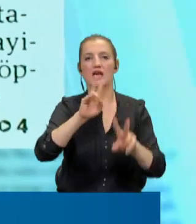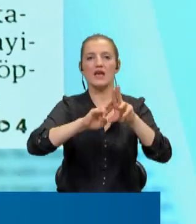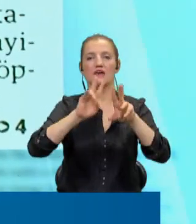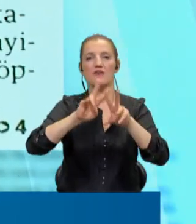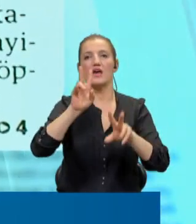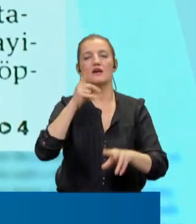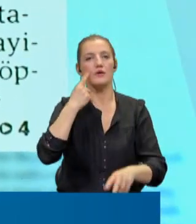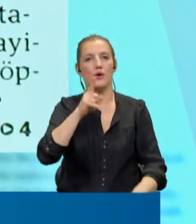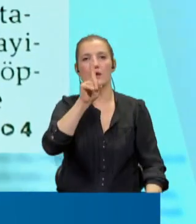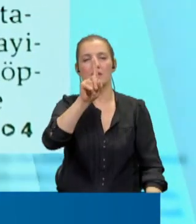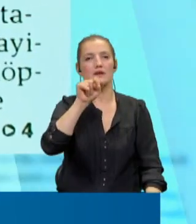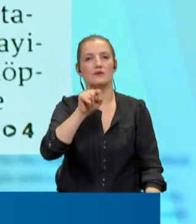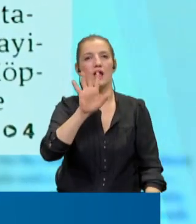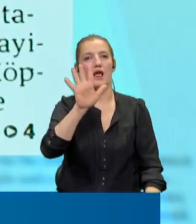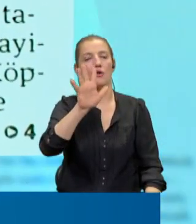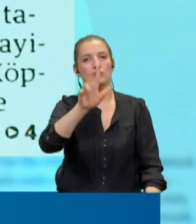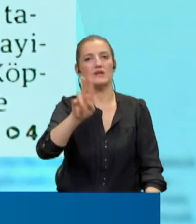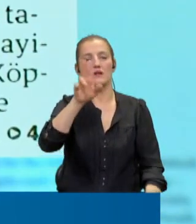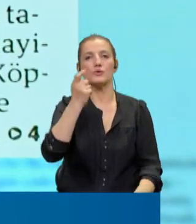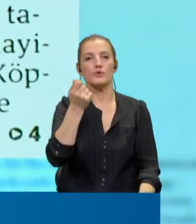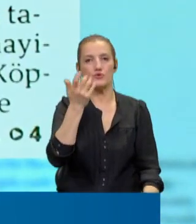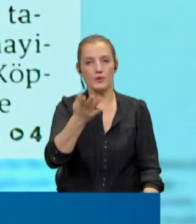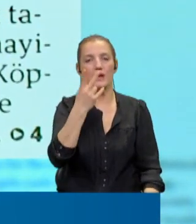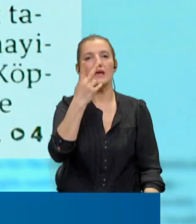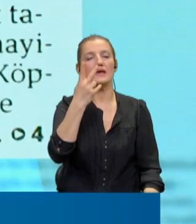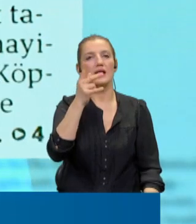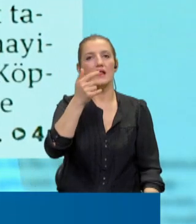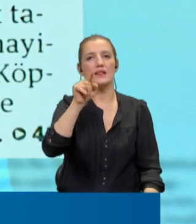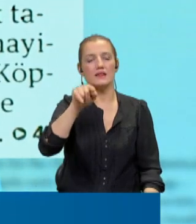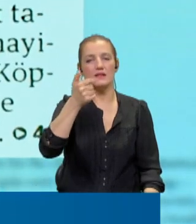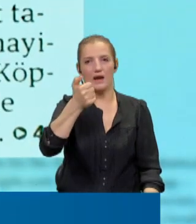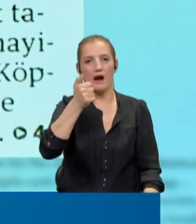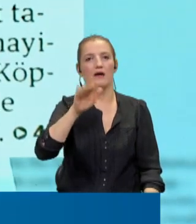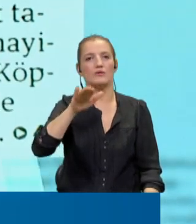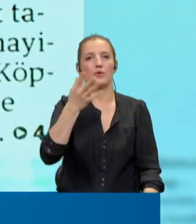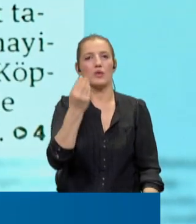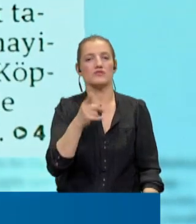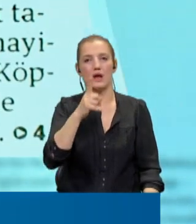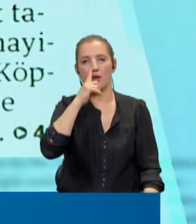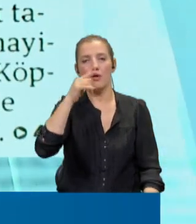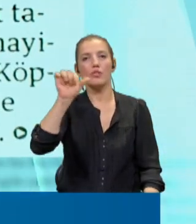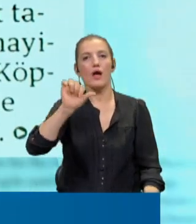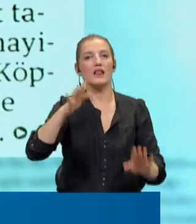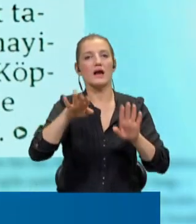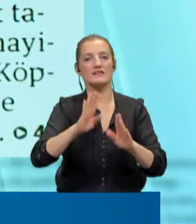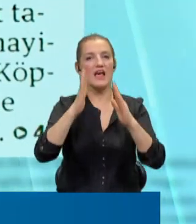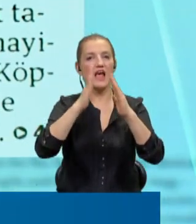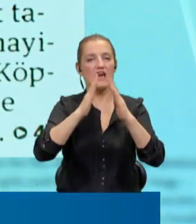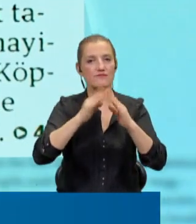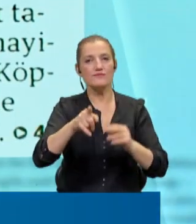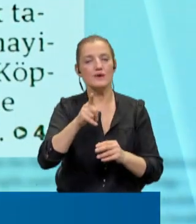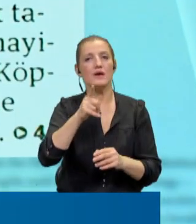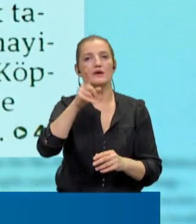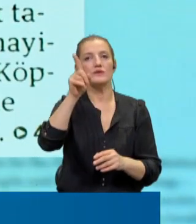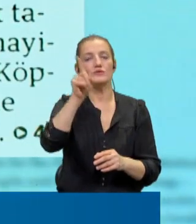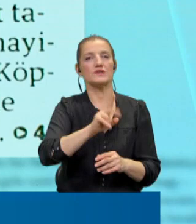1 lira 37 kuruş 150 kilovatsaat üzerinde ise 2 lira 6 kuruş olacak doğalgazda konut tarifesi yüzde yirmi beş